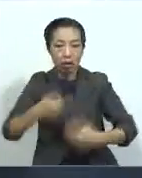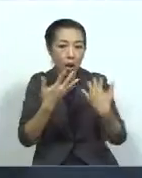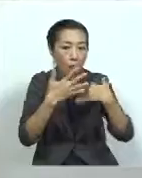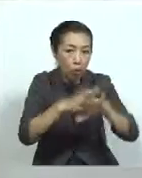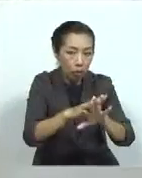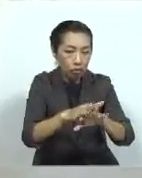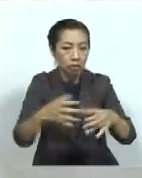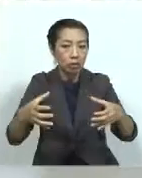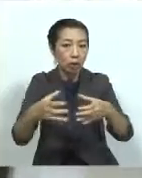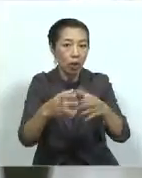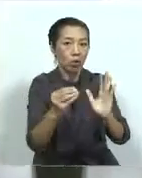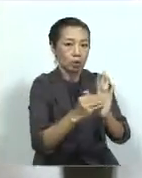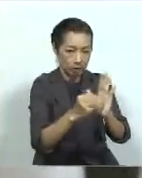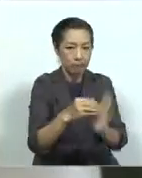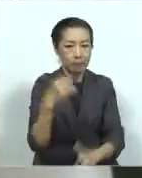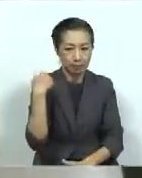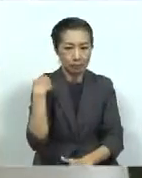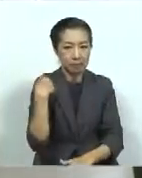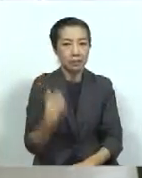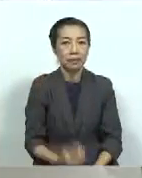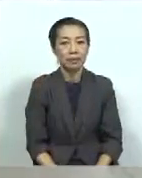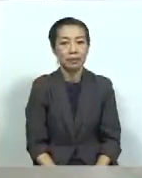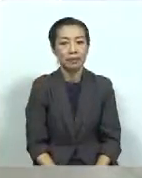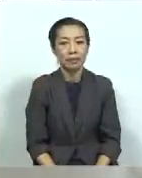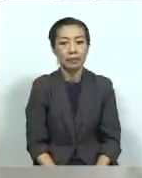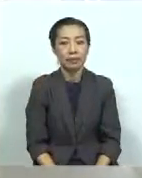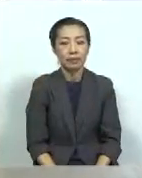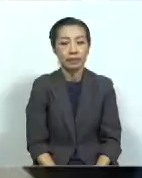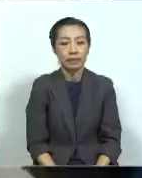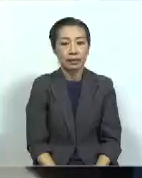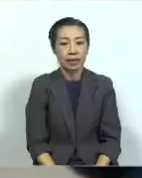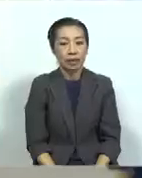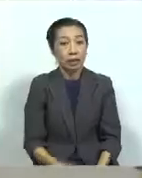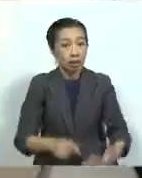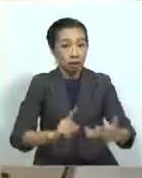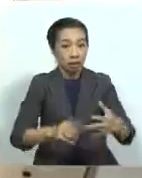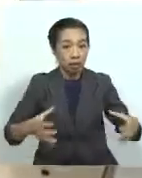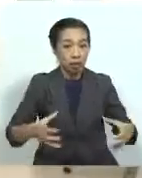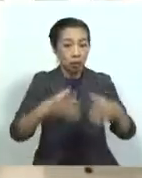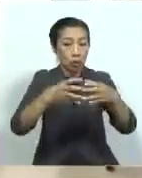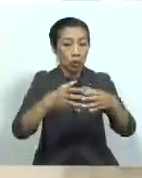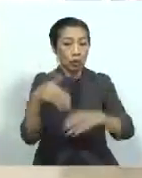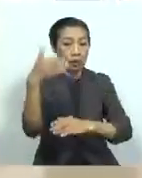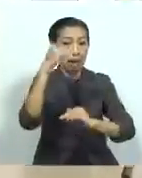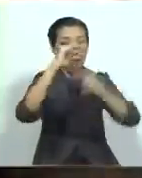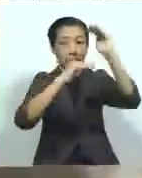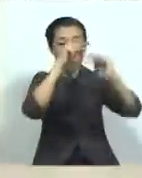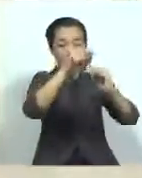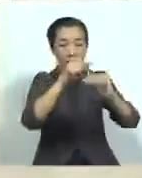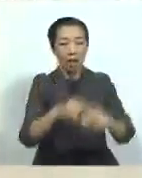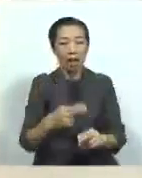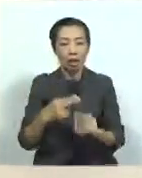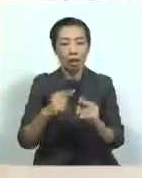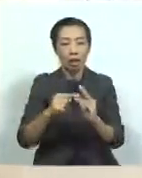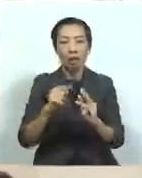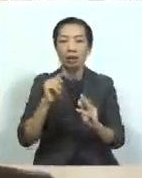าวเข้ามาแข่งขันในเขตของกรุงเทพมหานครมากยิ่งขึ้นด้วย และอีกหนึ่งพรรคนะครับก็คือพรรคชาติพัฒนานะครับนายเทว